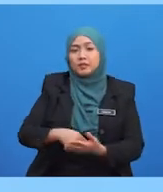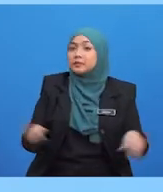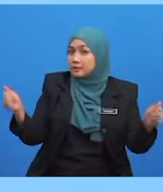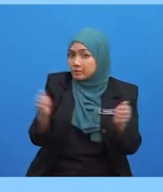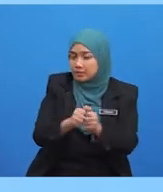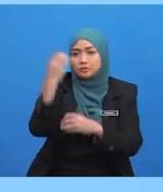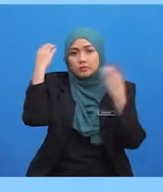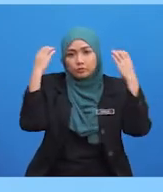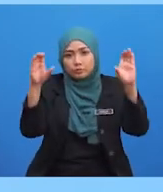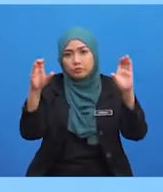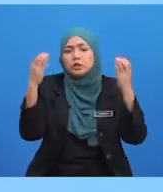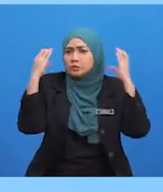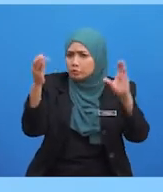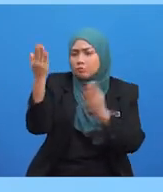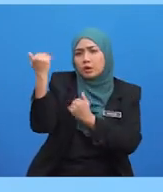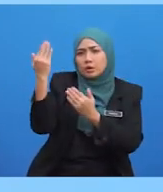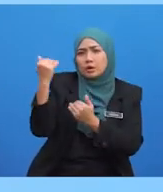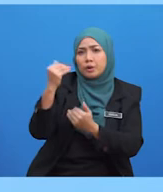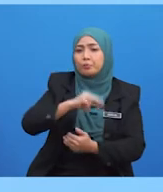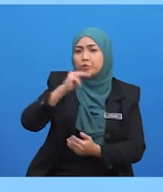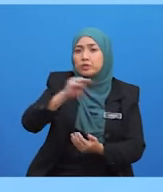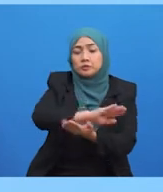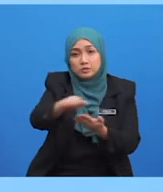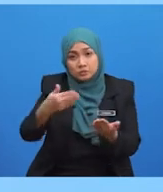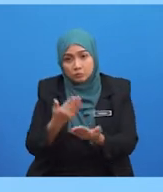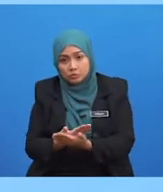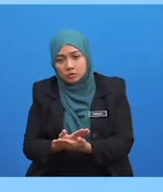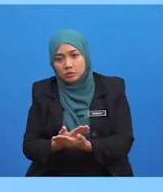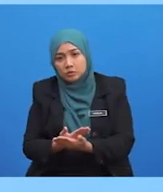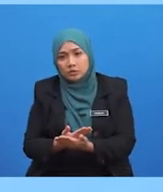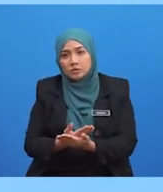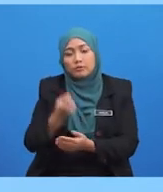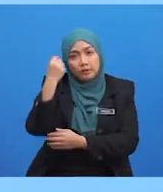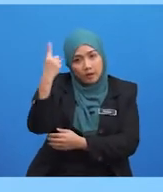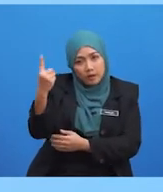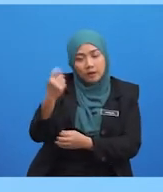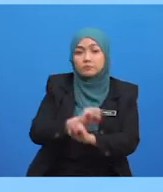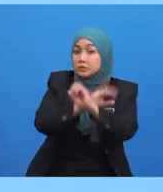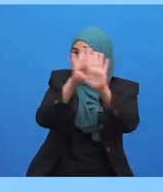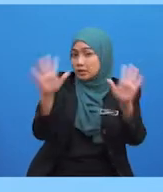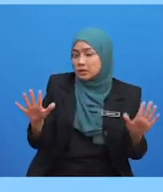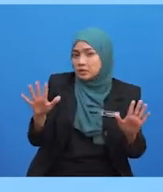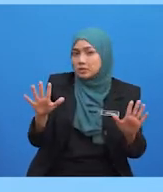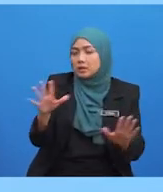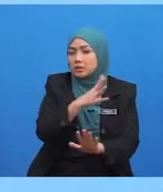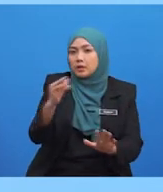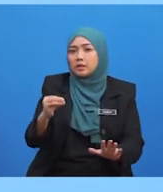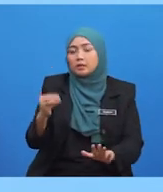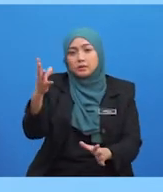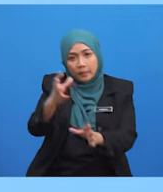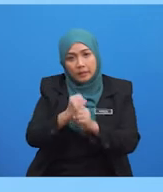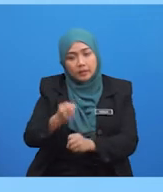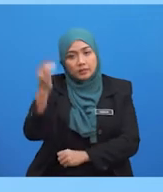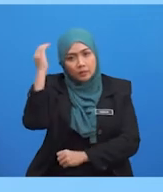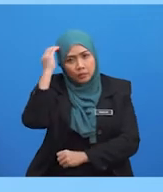Cikgu berharap semua murid-murid lebih memahami, lebih jelas dan mendapat pengetahuan